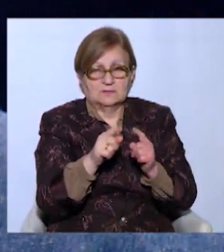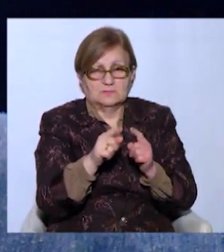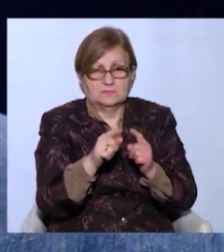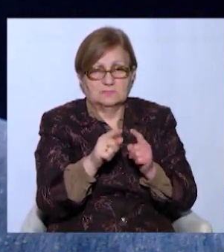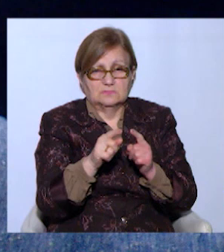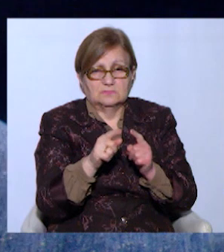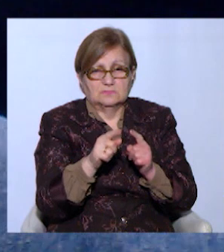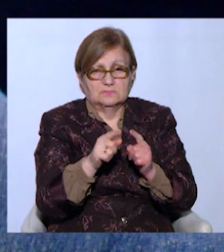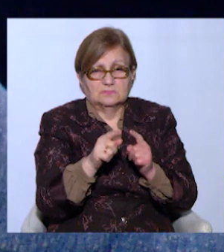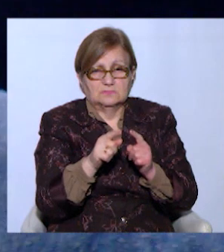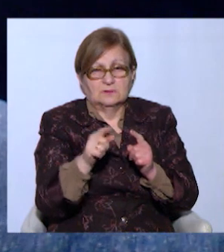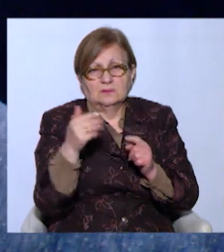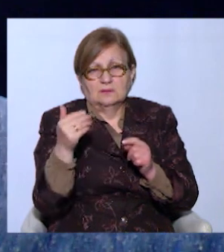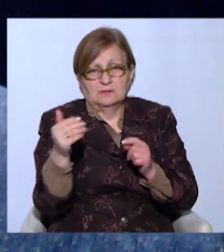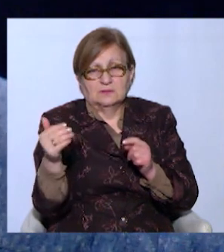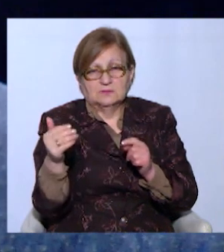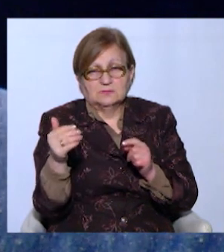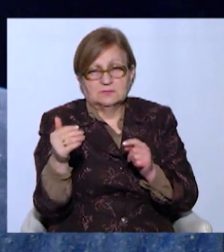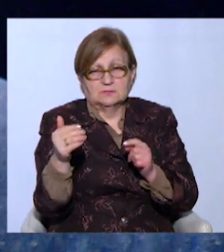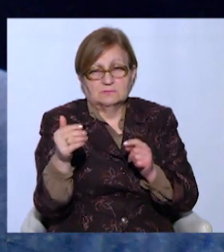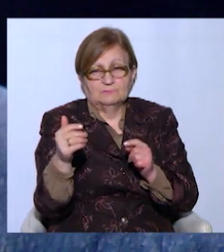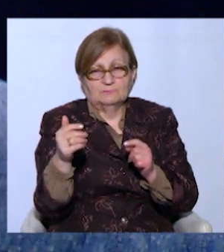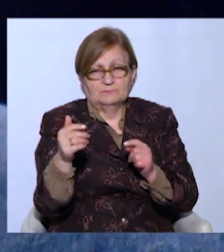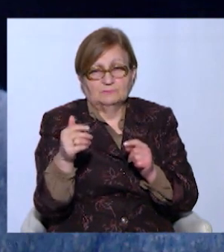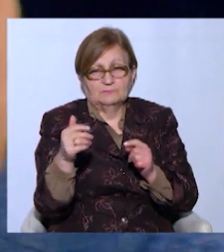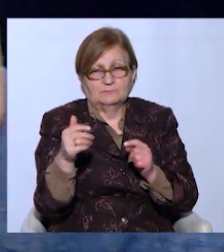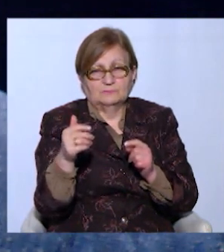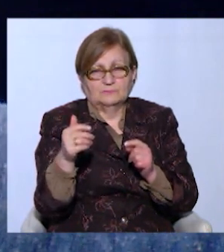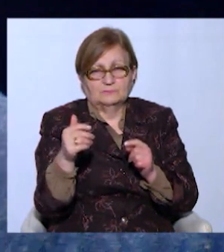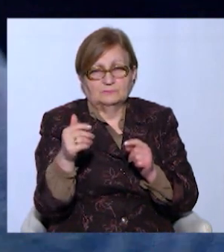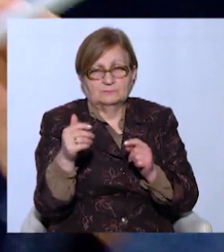ხოლო ეს მონაკვეთი იქნება 21 მინუს X.